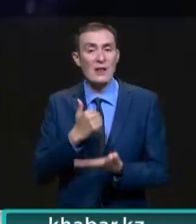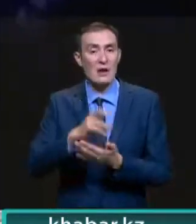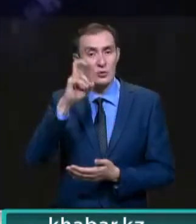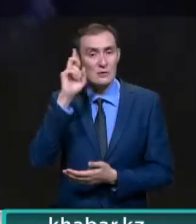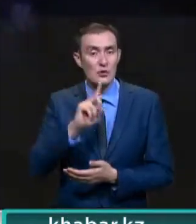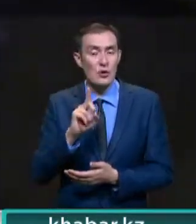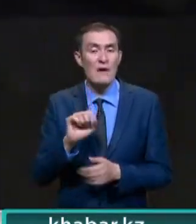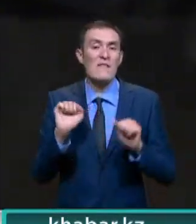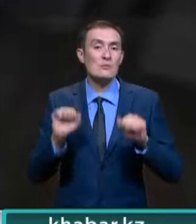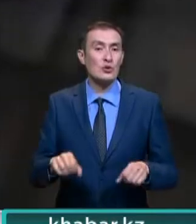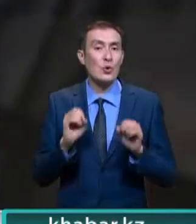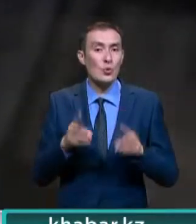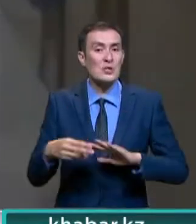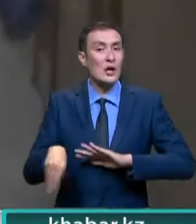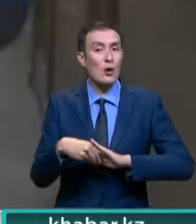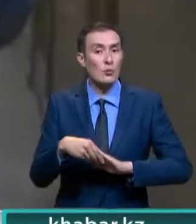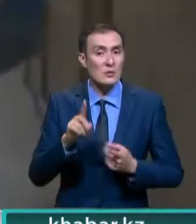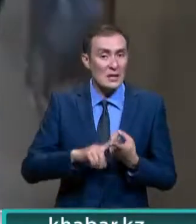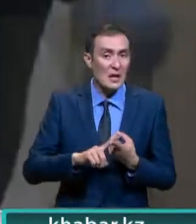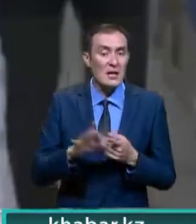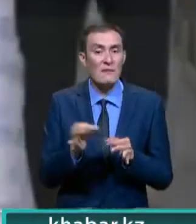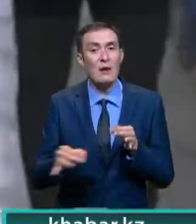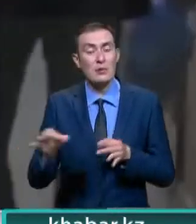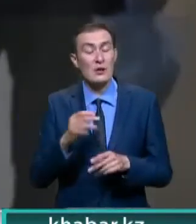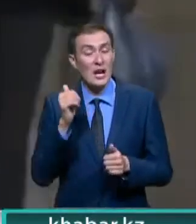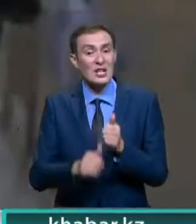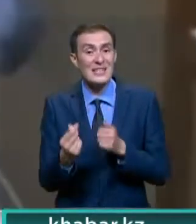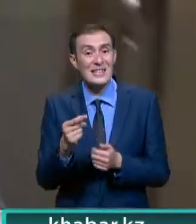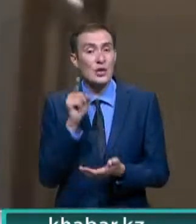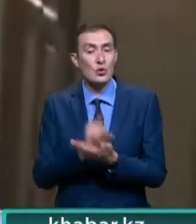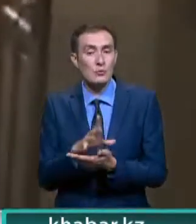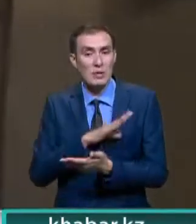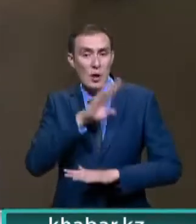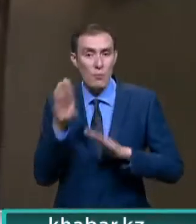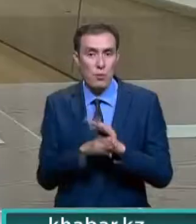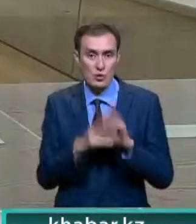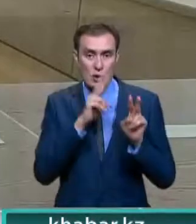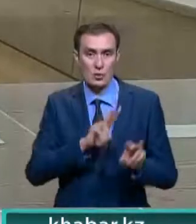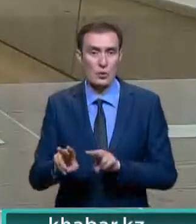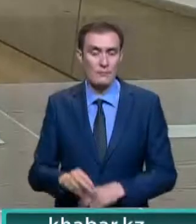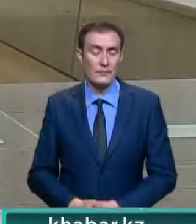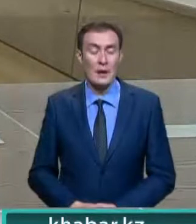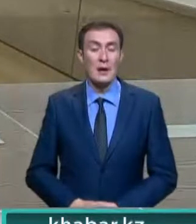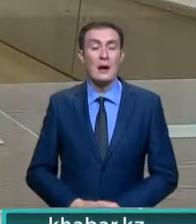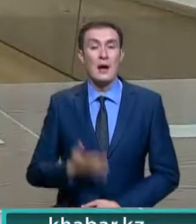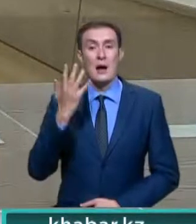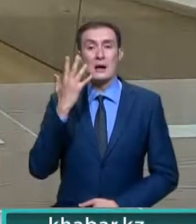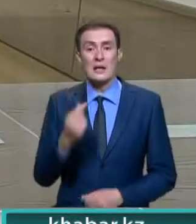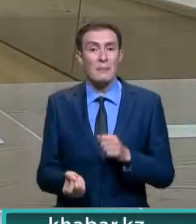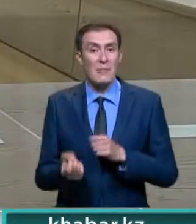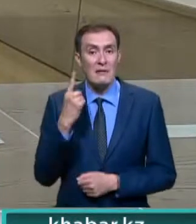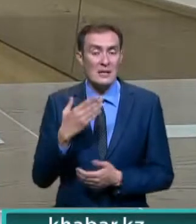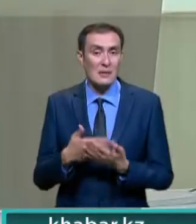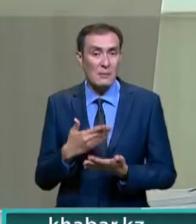государства о потенциальной угрозе коррупции обоснованы. Каждый тенге должен быть под контролем. Как только появляются в